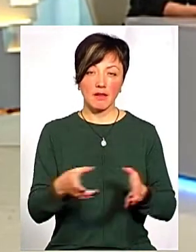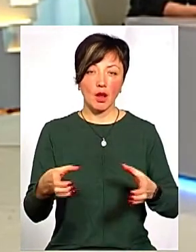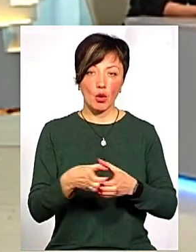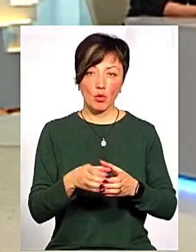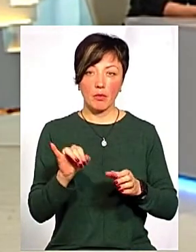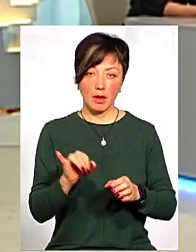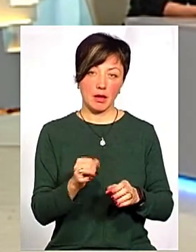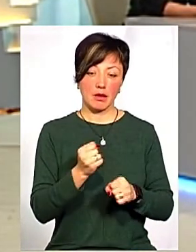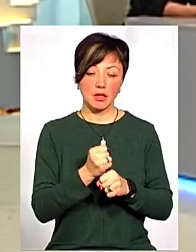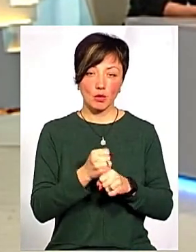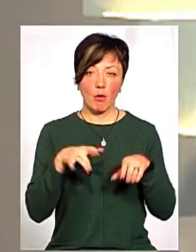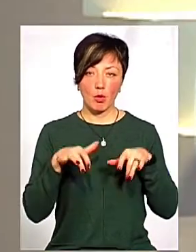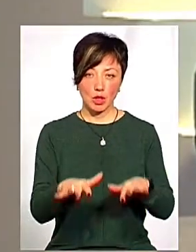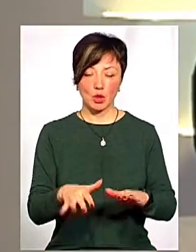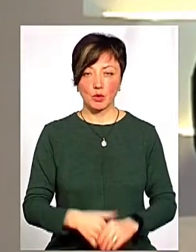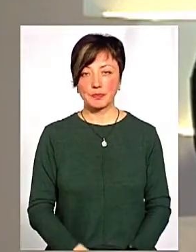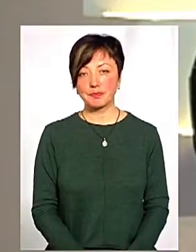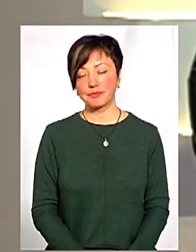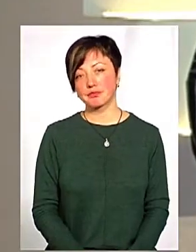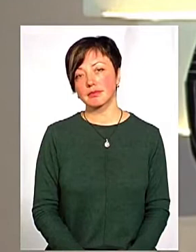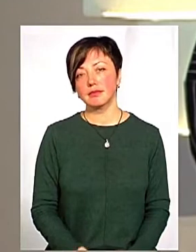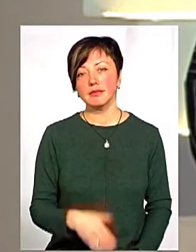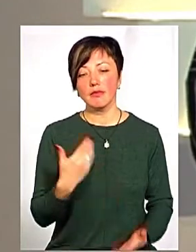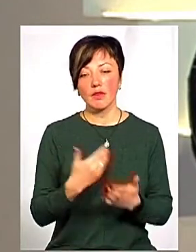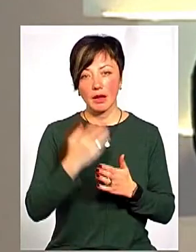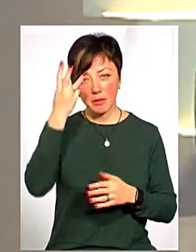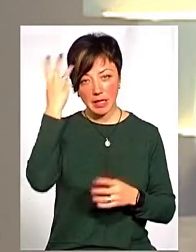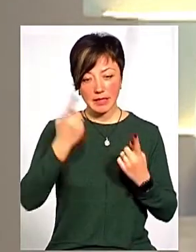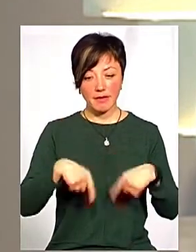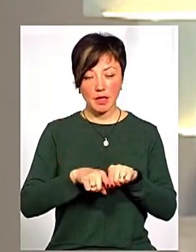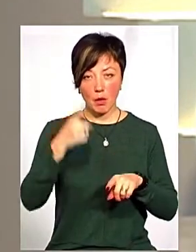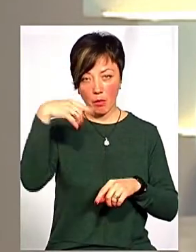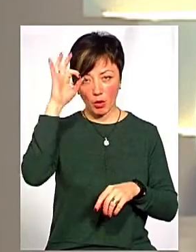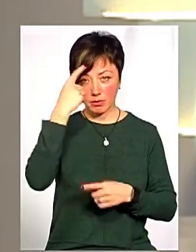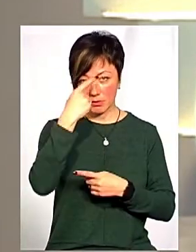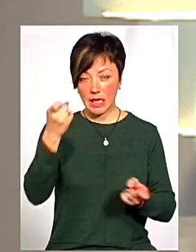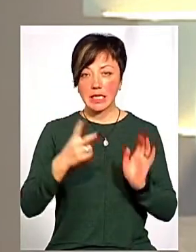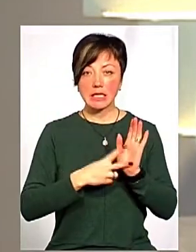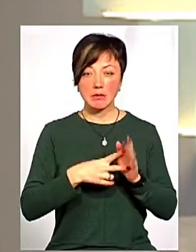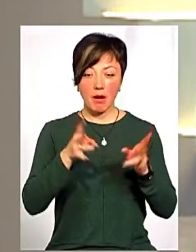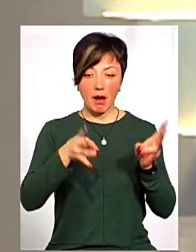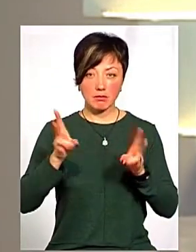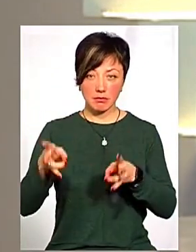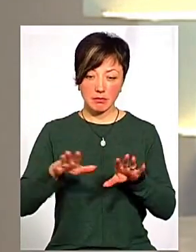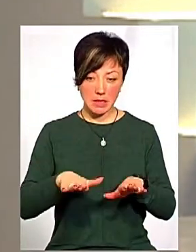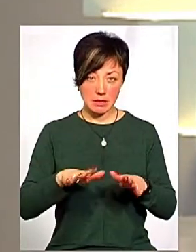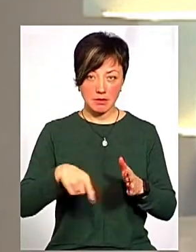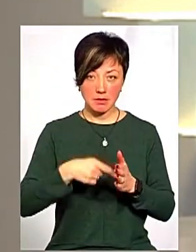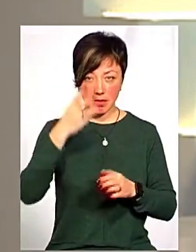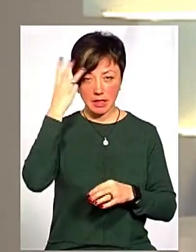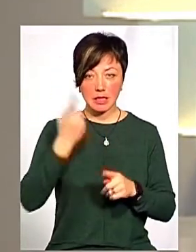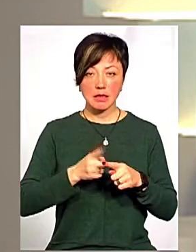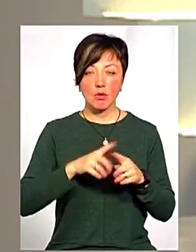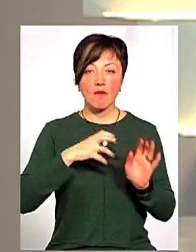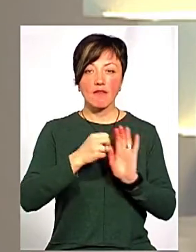група і діють по процедурі. От Хмельницький відділ поліції повідомляв про 7 аварійно-небезпечних місць в обласному центрі. Це було